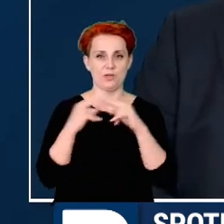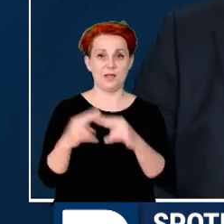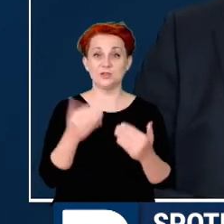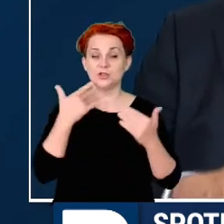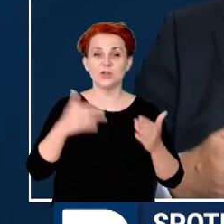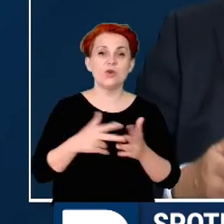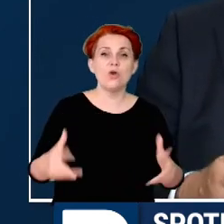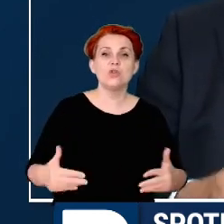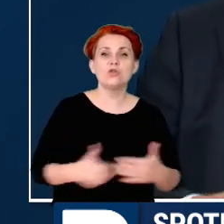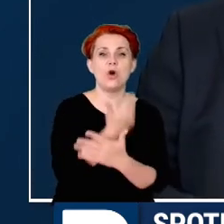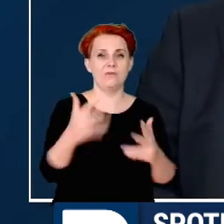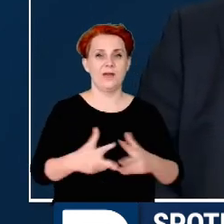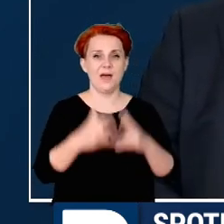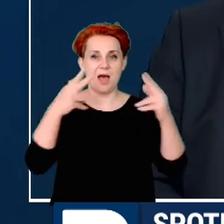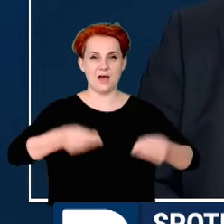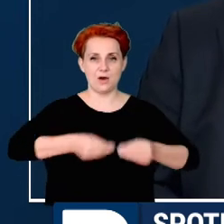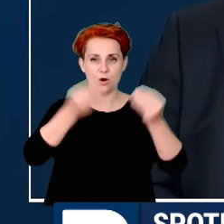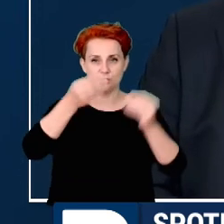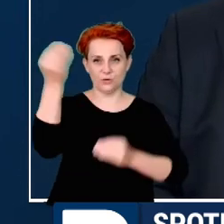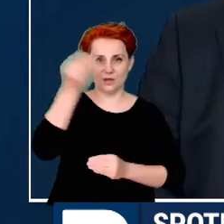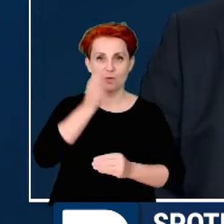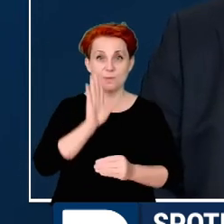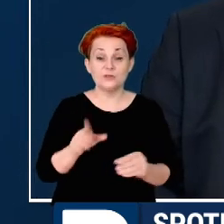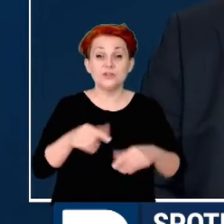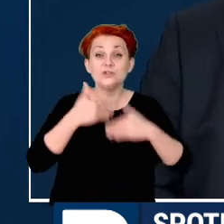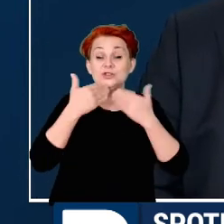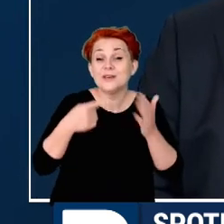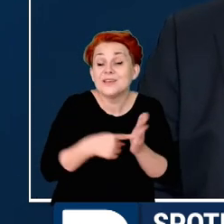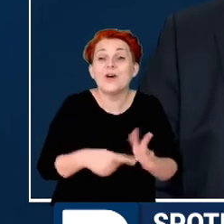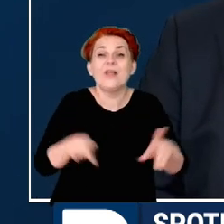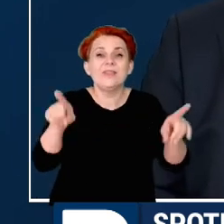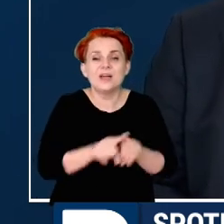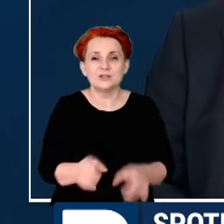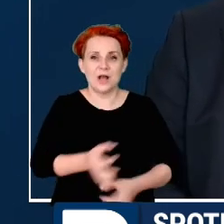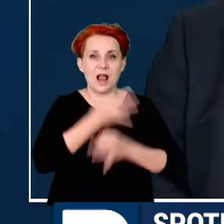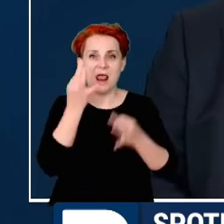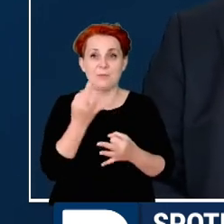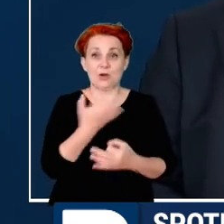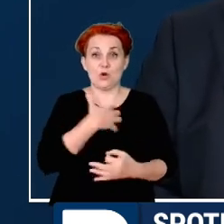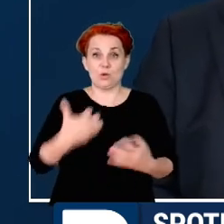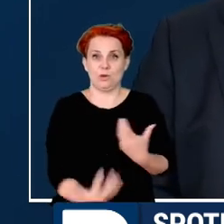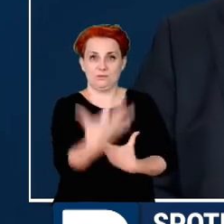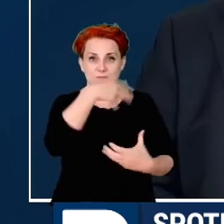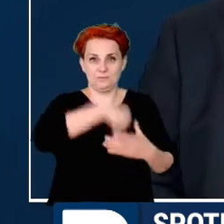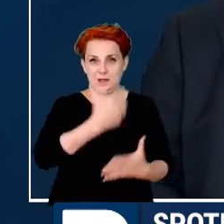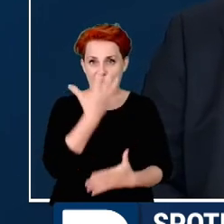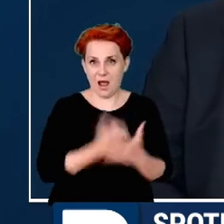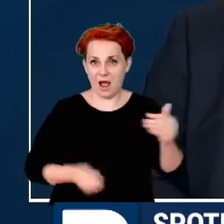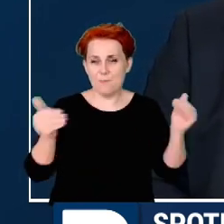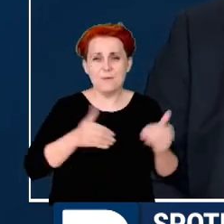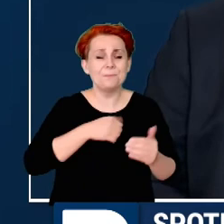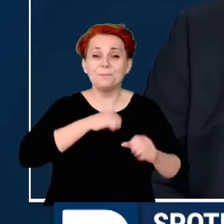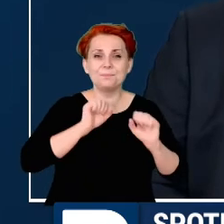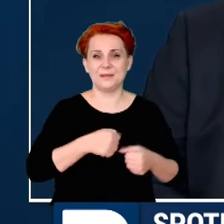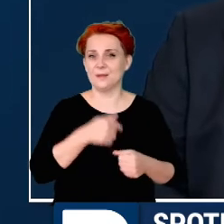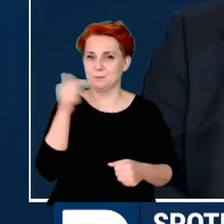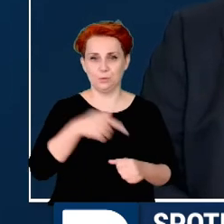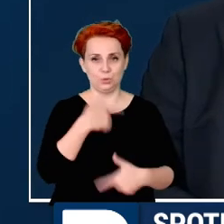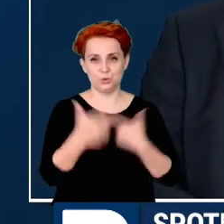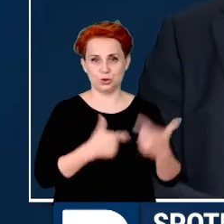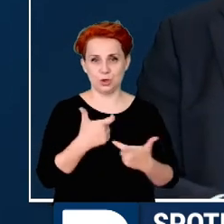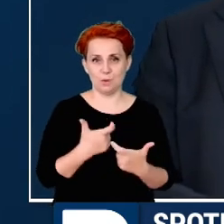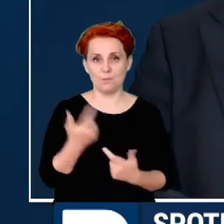nauki i uczynienia z niej produktywnego elementu w gospodarce państwa. Jest to niezbędne, bo zakładanie, że naukowcy